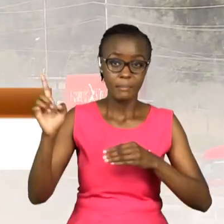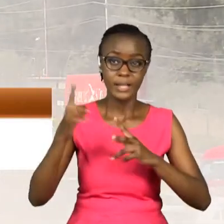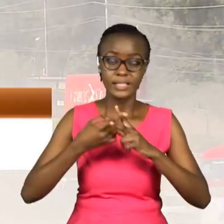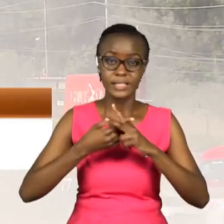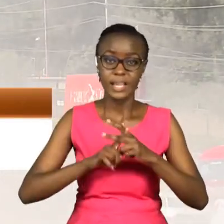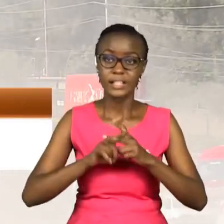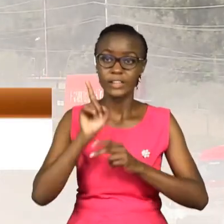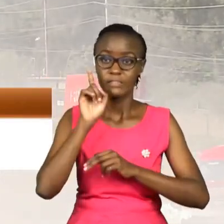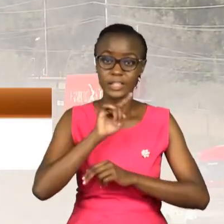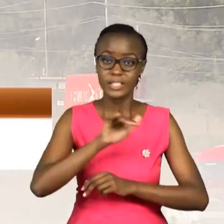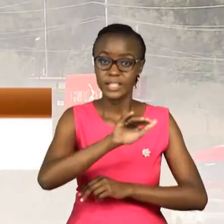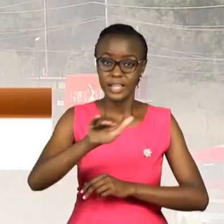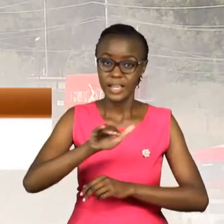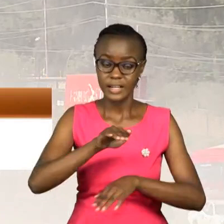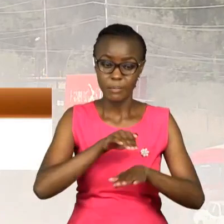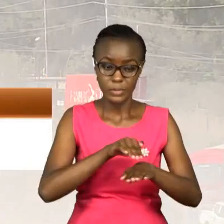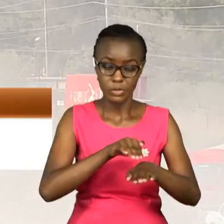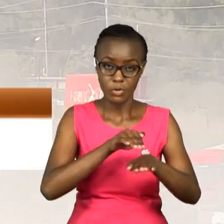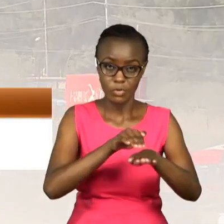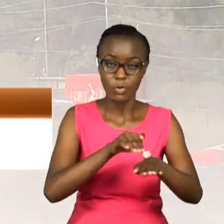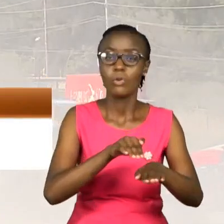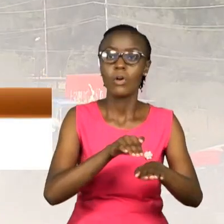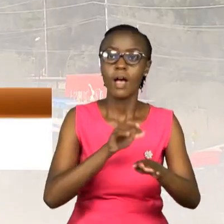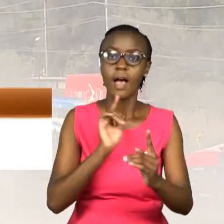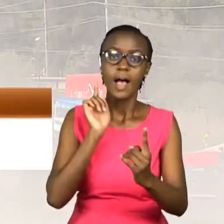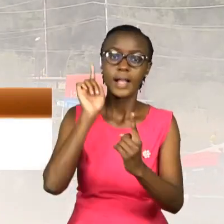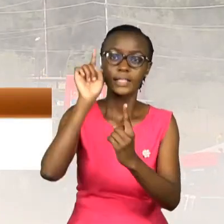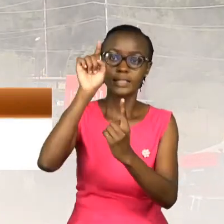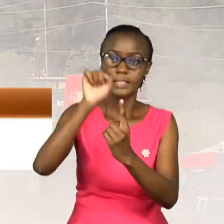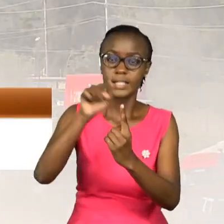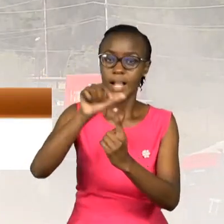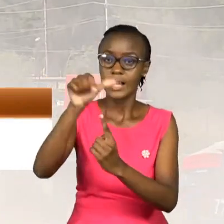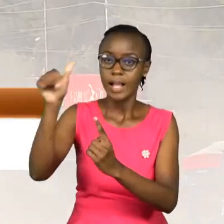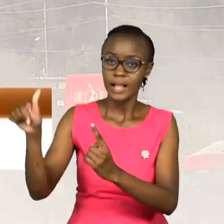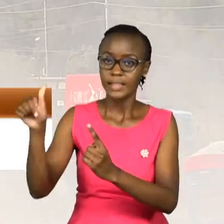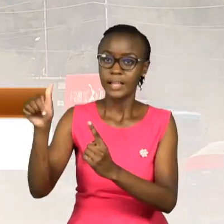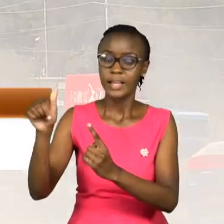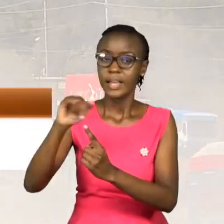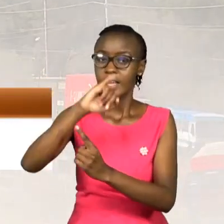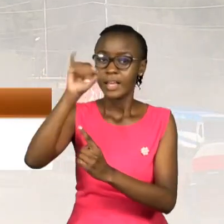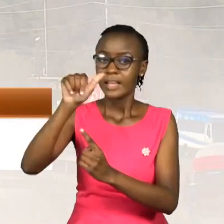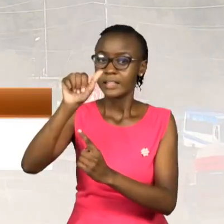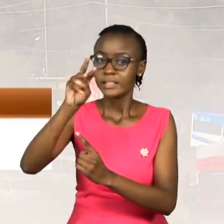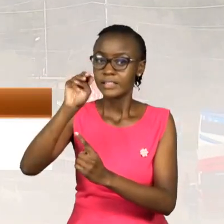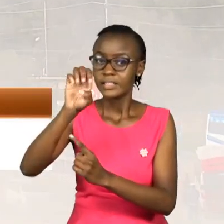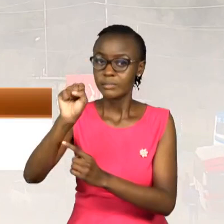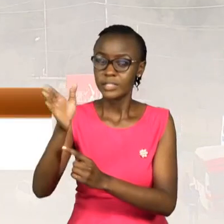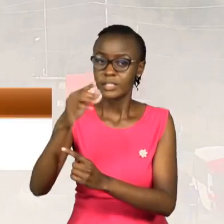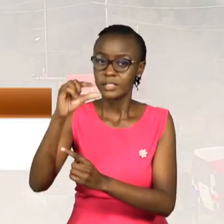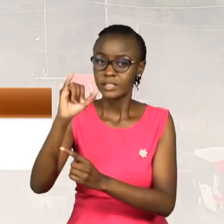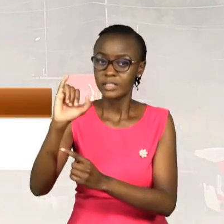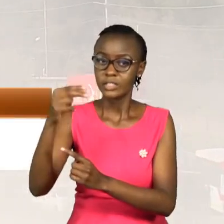kuanza katika eneo hili la Mlolongo na kuishia katika maeneo ya barabara ya James Gishuru, maeneo ya Westlands